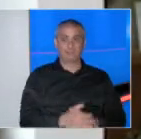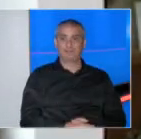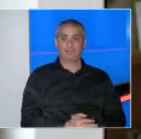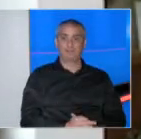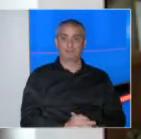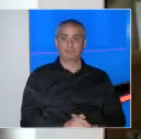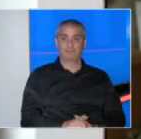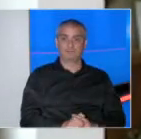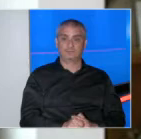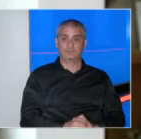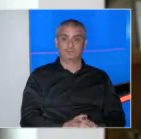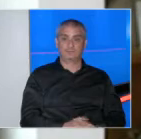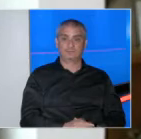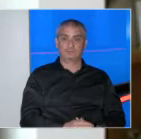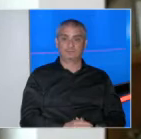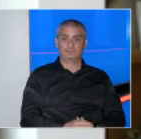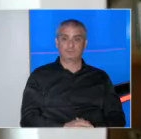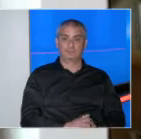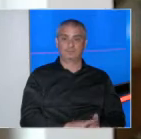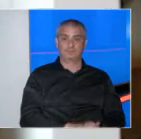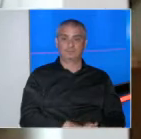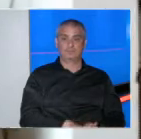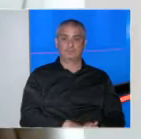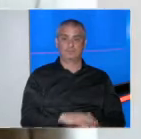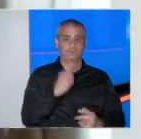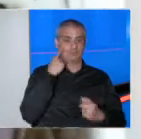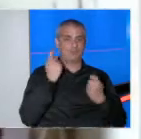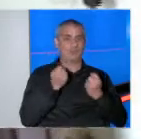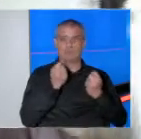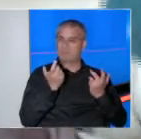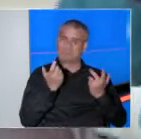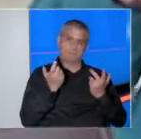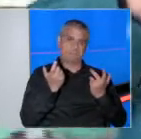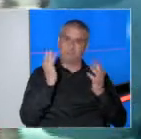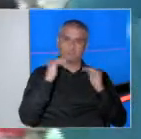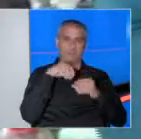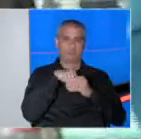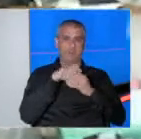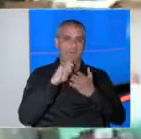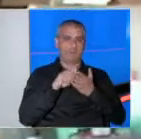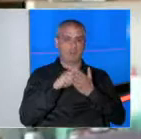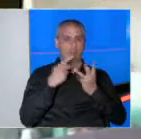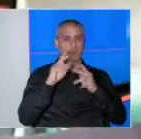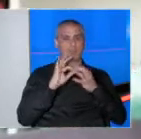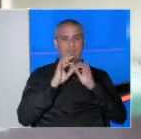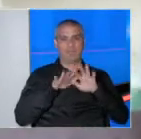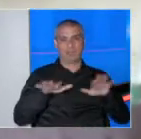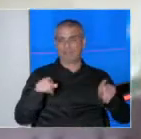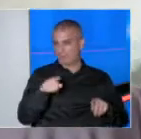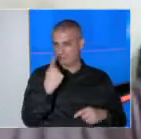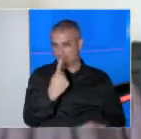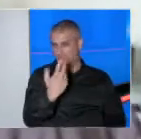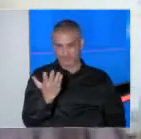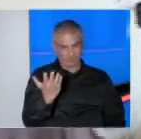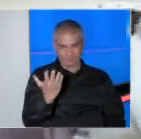הכנסת? עשויים לשנות? אני חושב שהקמפיינים הם פחות באו מתוך המטות, יותר ברשתות החברתיות